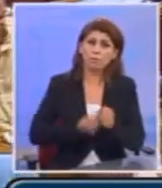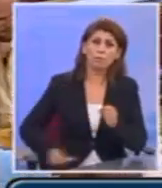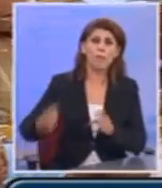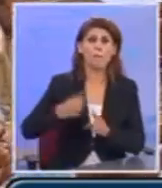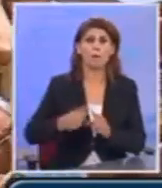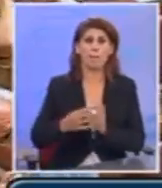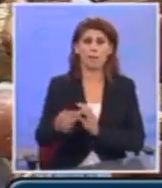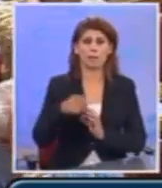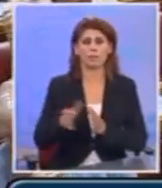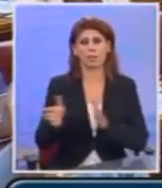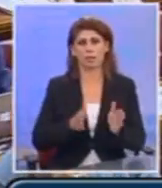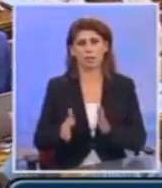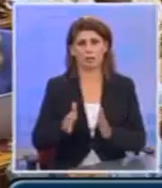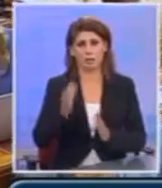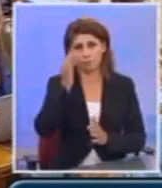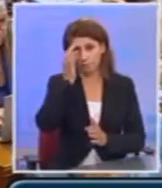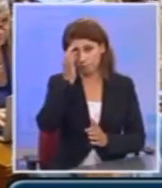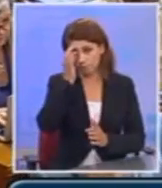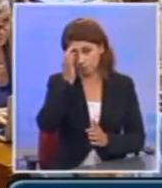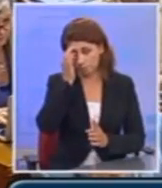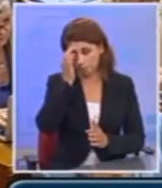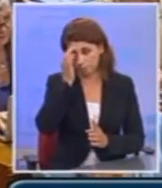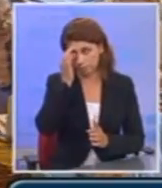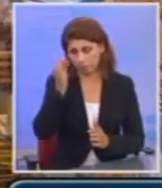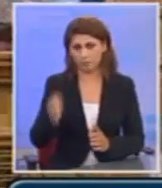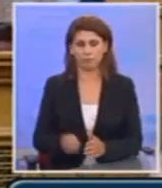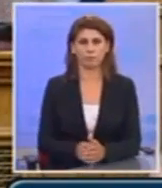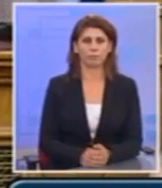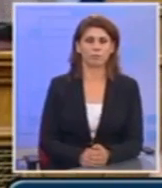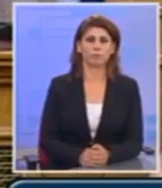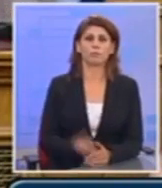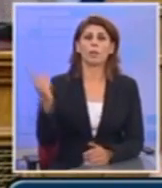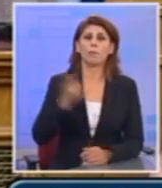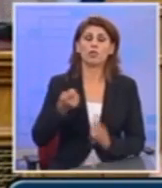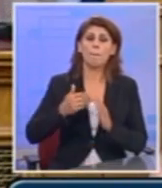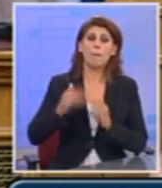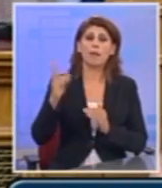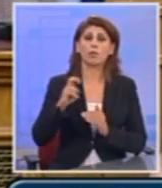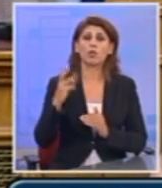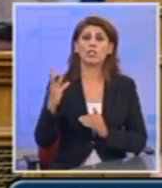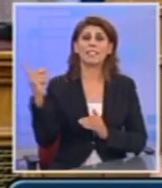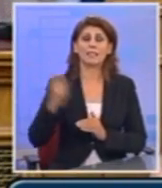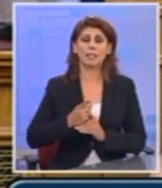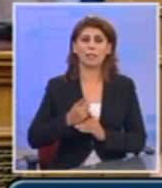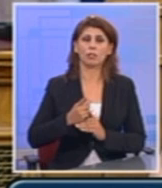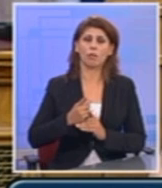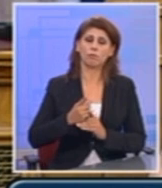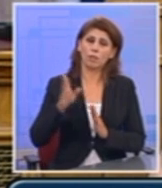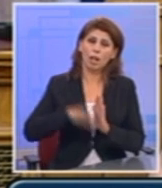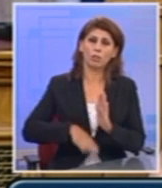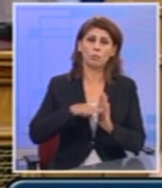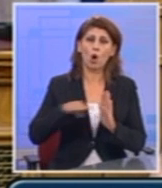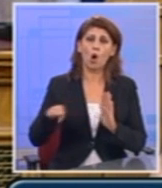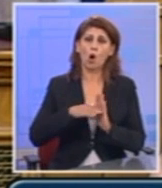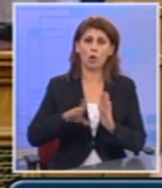ίδια κατεύθυνση ήδη ποσοστό πάνω από το 23% του πληθυσμού ζει κάτω από το όριο της φτώχιας το ποσοστό